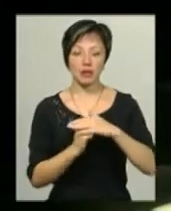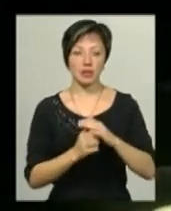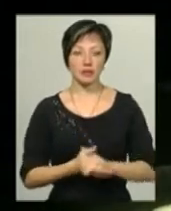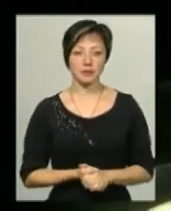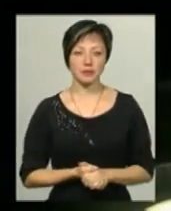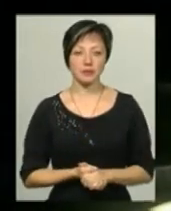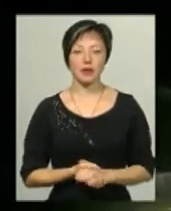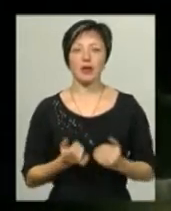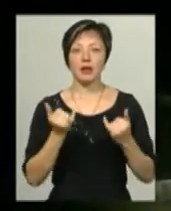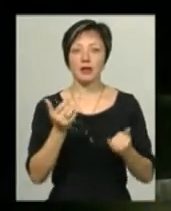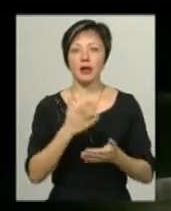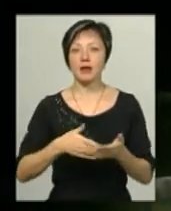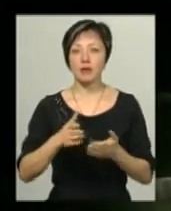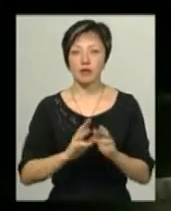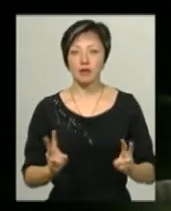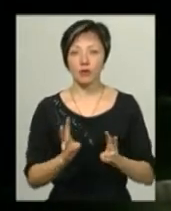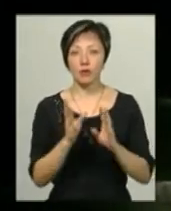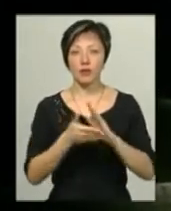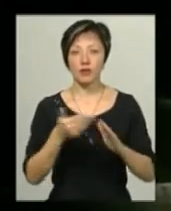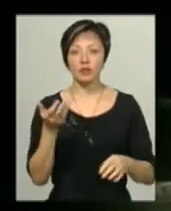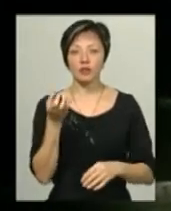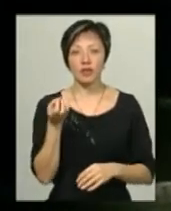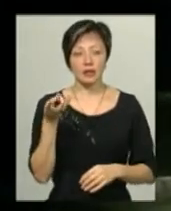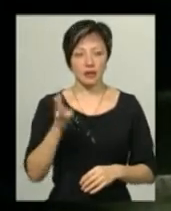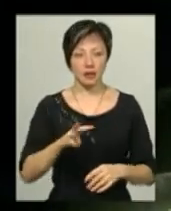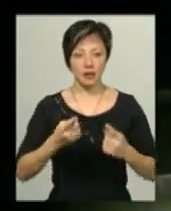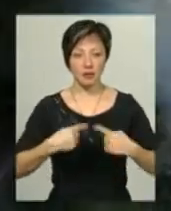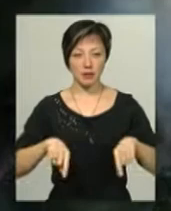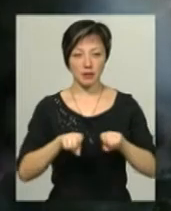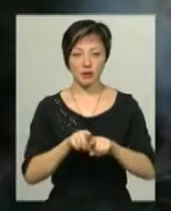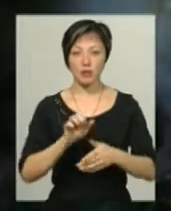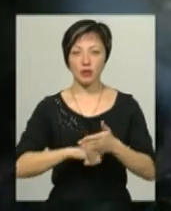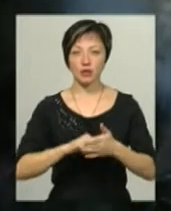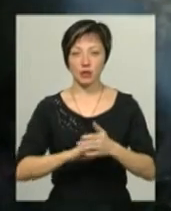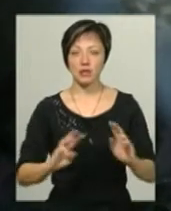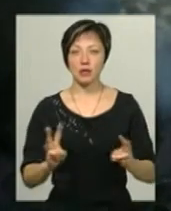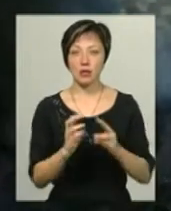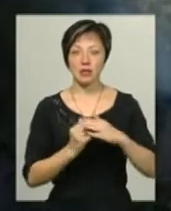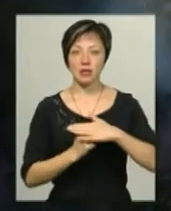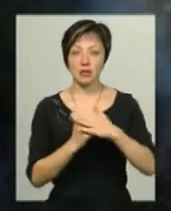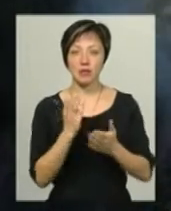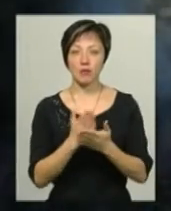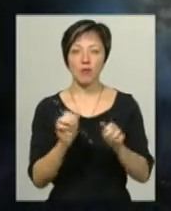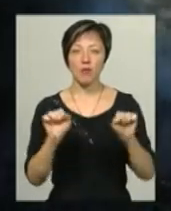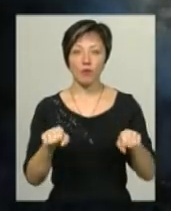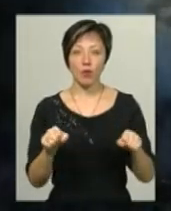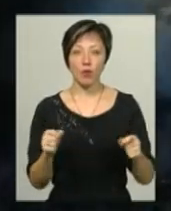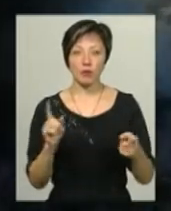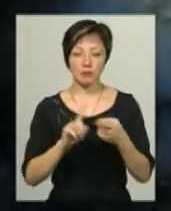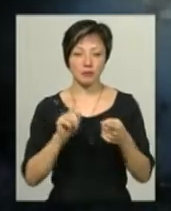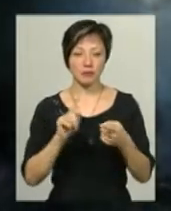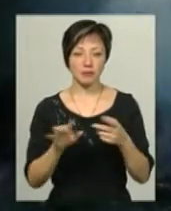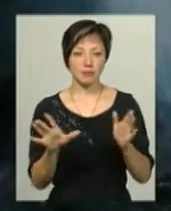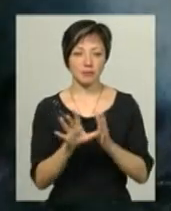Шашок. Для ліквідації загоряння було викликані ще 3 відділення пожежників. Причиною загоряння складських складів, ймовірно, стало коротке